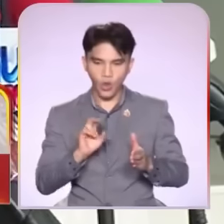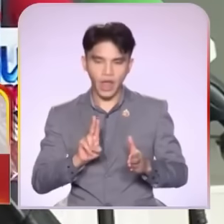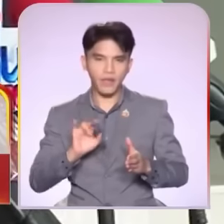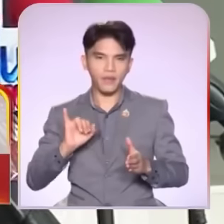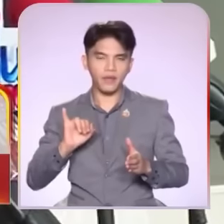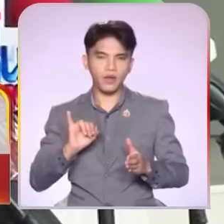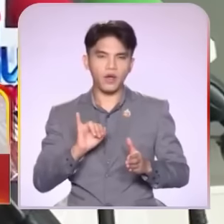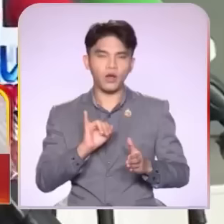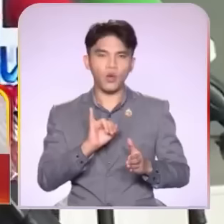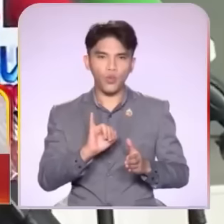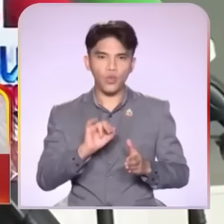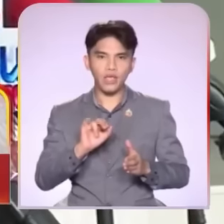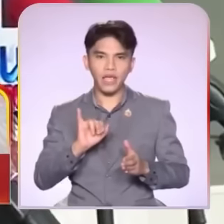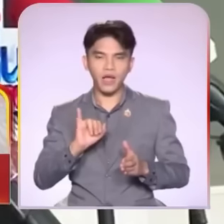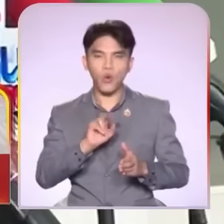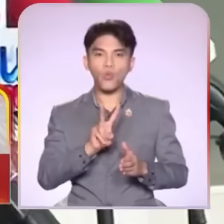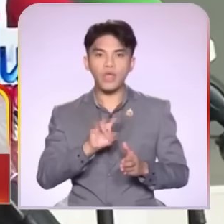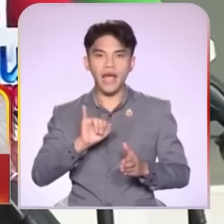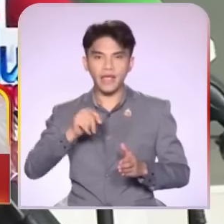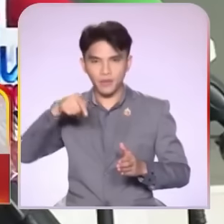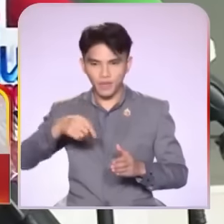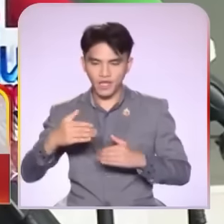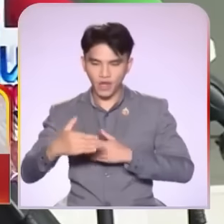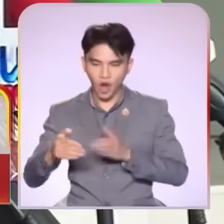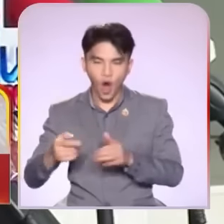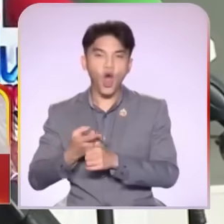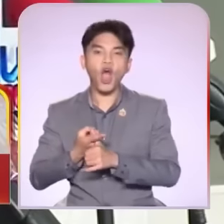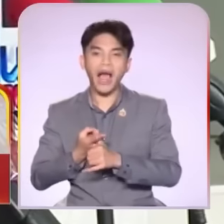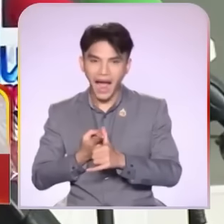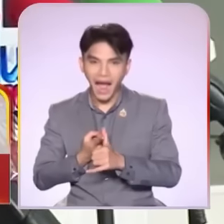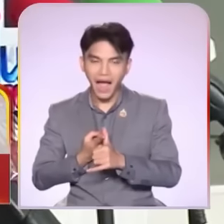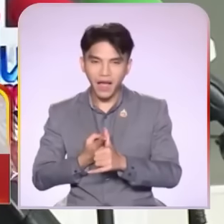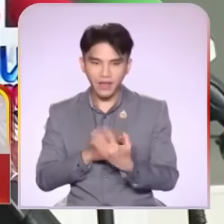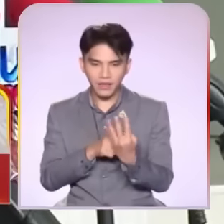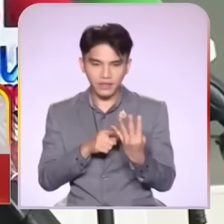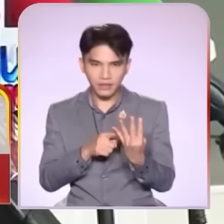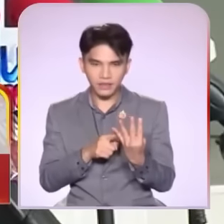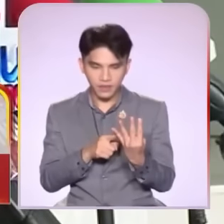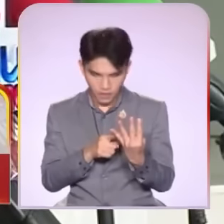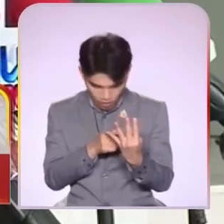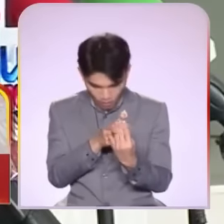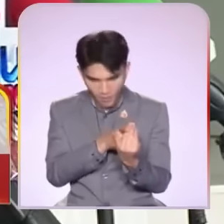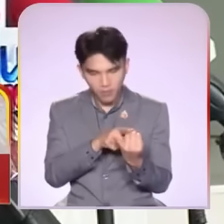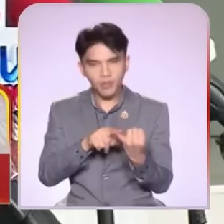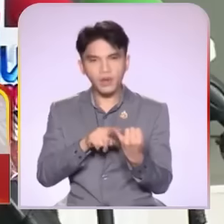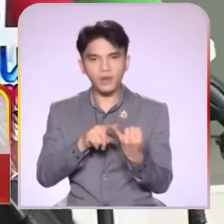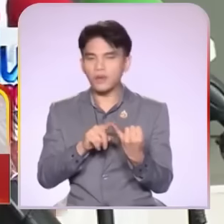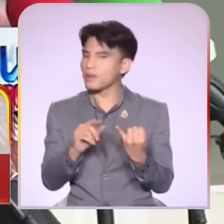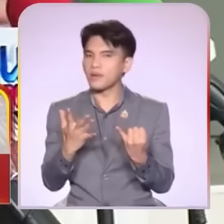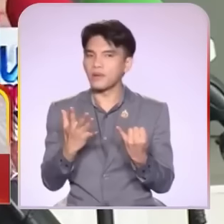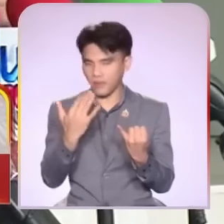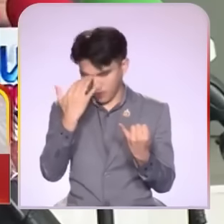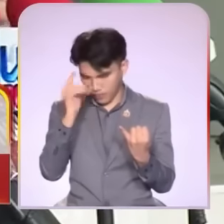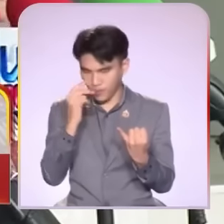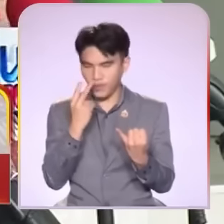ซึ่งผมขอเรียกว่าห้องเชือดนะครับห้องเชือดเนี่ยเข้าไปนะครับ4คนโดน3นะครับอีกคนนึงอ่ะที่ไม่เนี่ยเพ